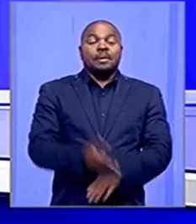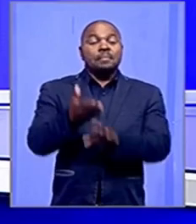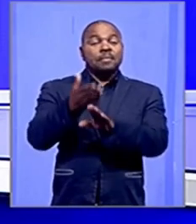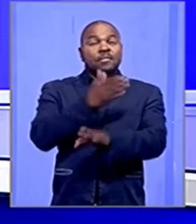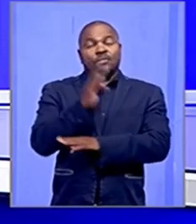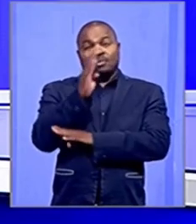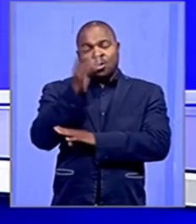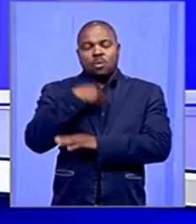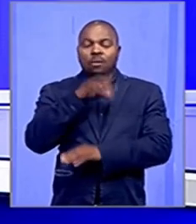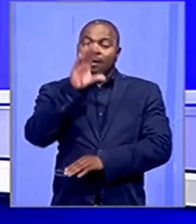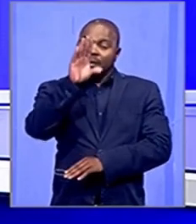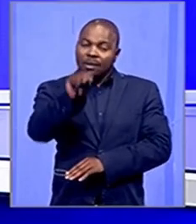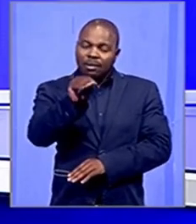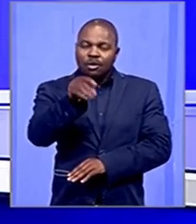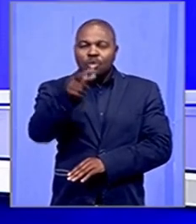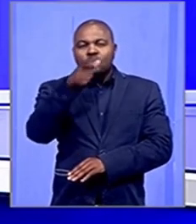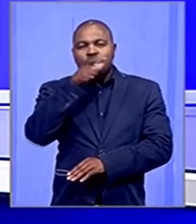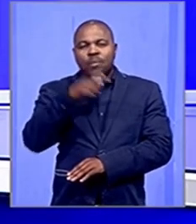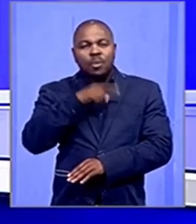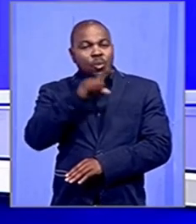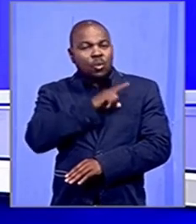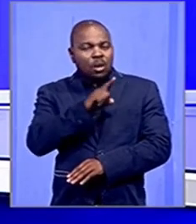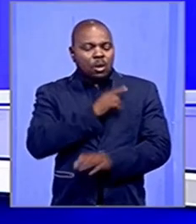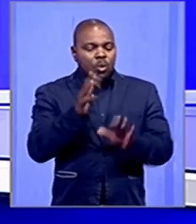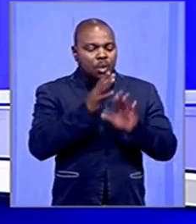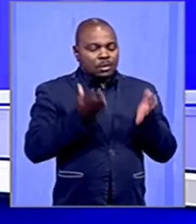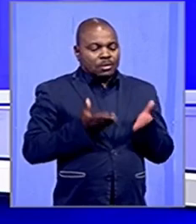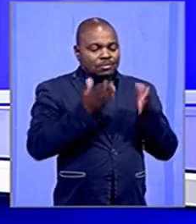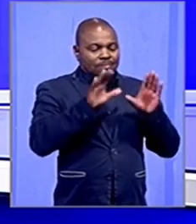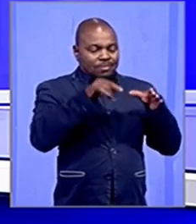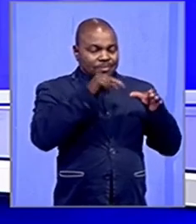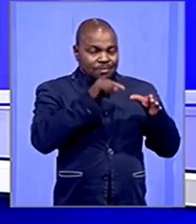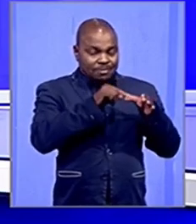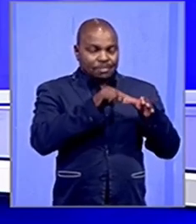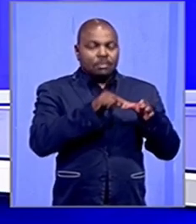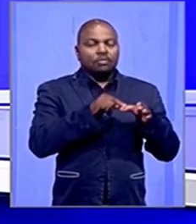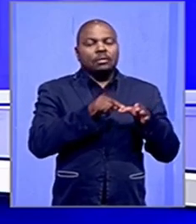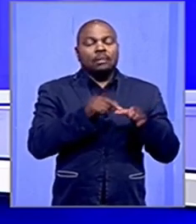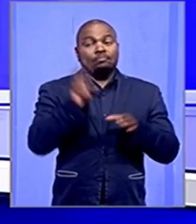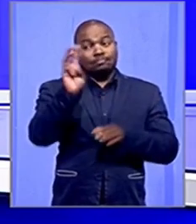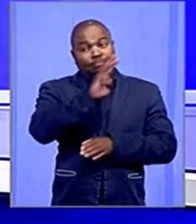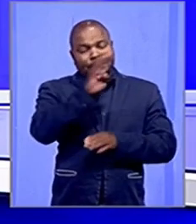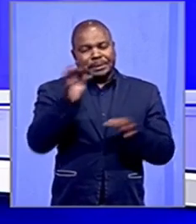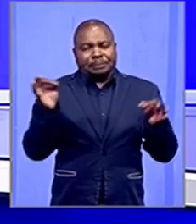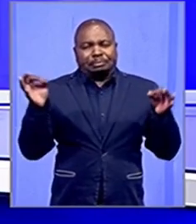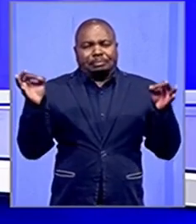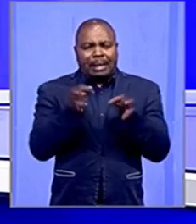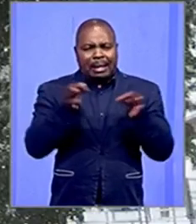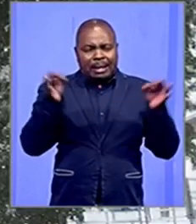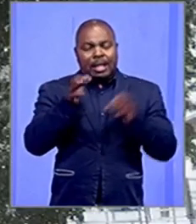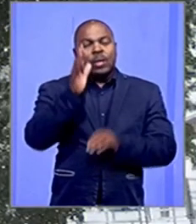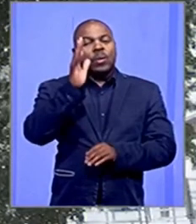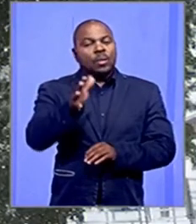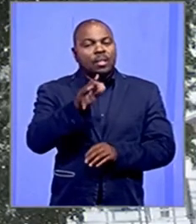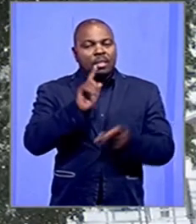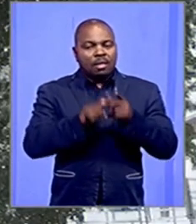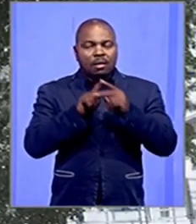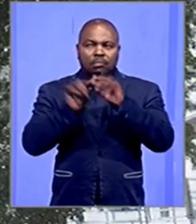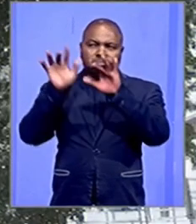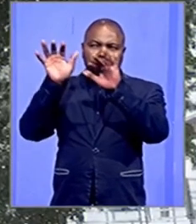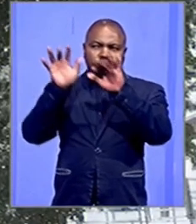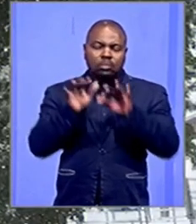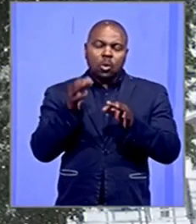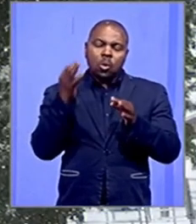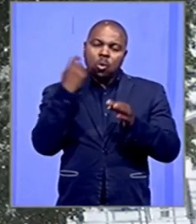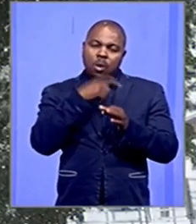Moipejana re kopile maikutlo a gago ka mora tlhokomediso ya kantoro ya naha ya ditshebeletso tsa bolipi ya serame se kenelela masapong mo lehlwa le kgethileng